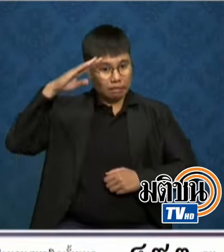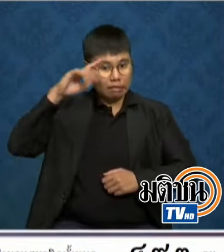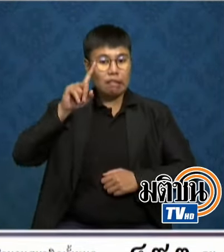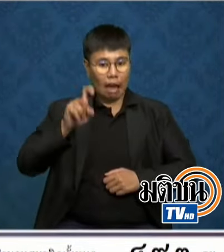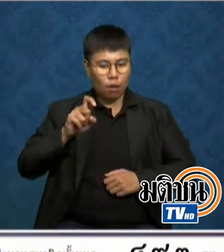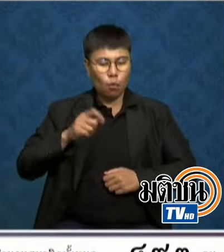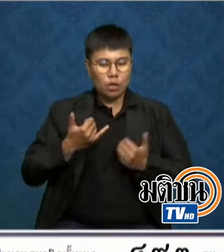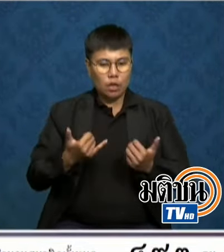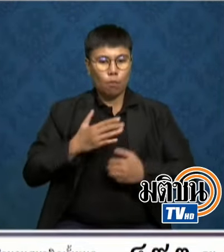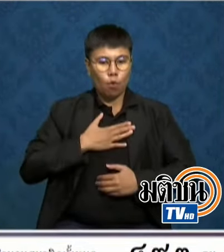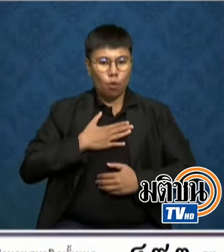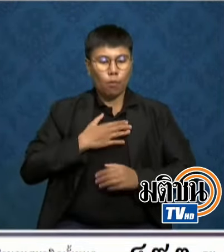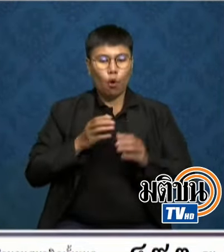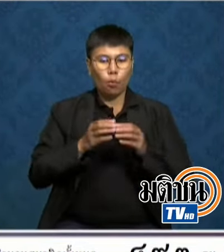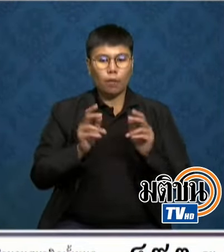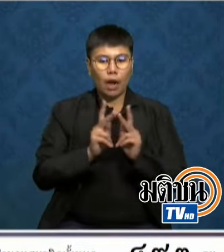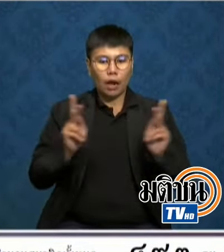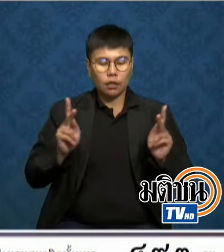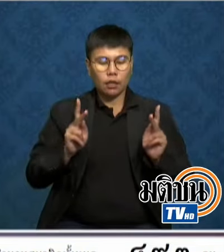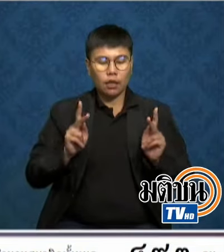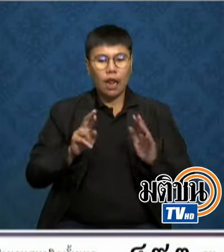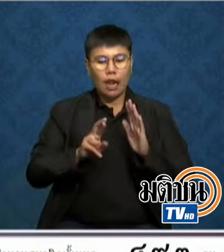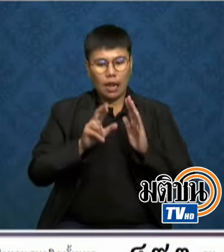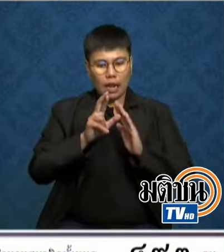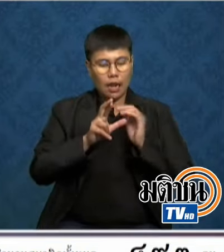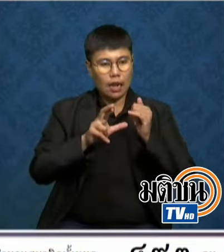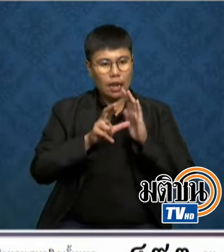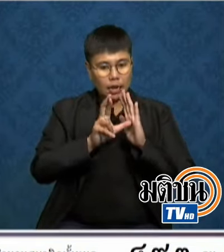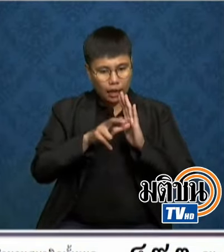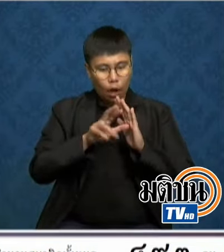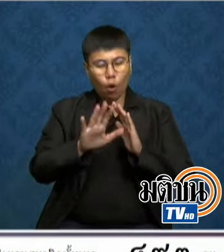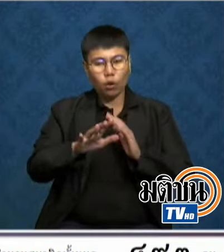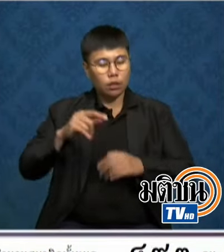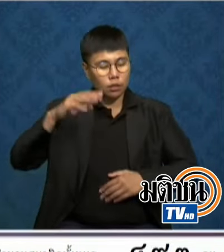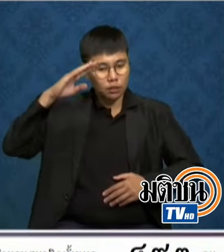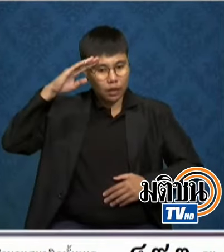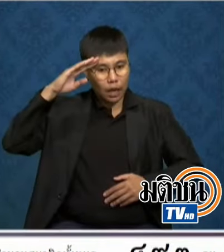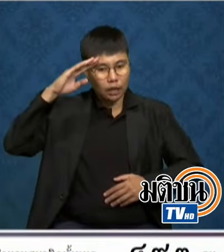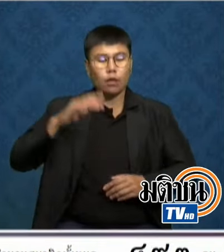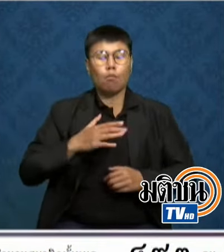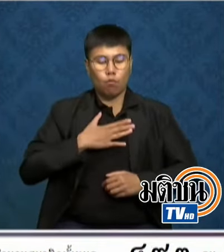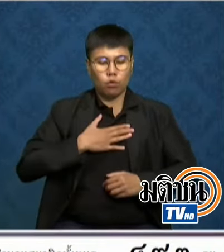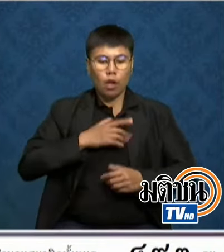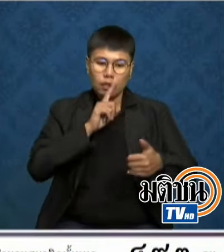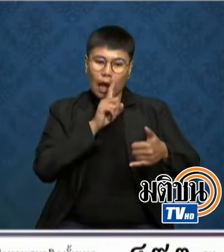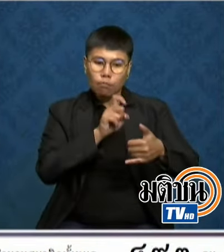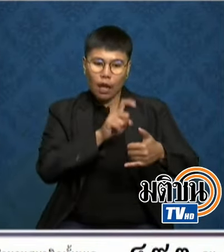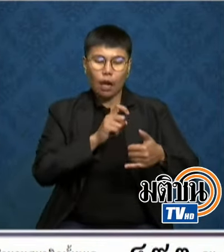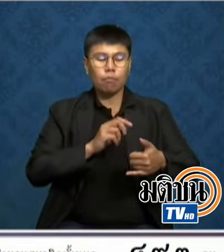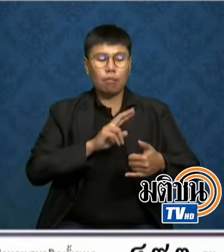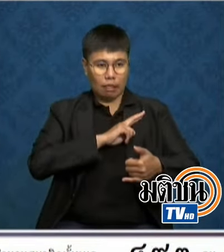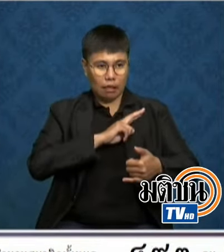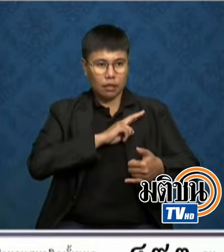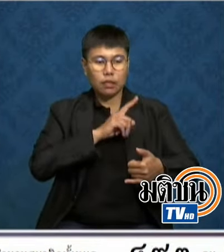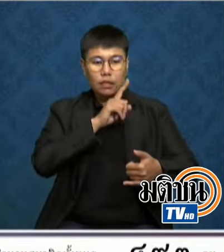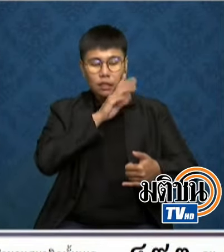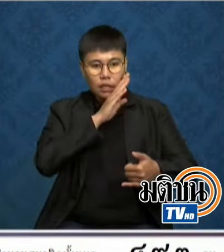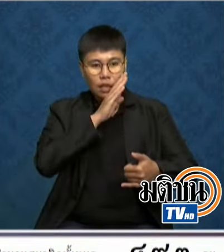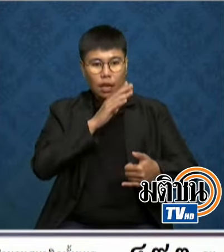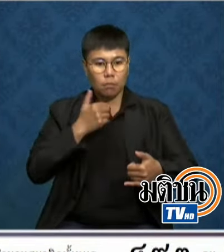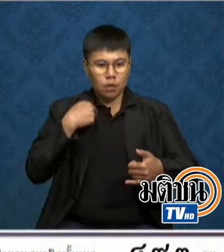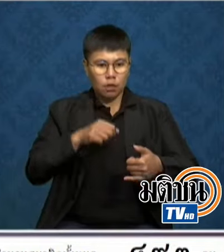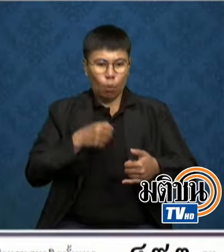ผมในฐานะประธานคณะกรรมการทหารจะสอบเรื่องนี้ด้วยตัวพวกผมเองและจะส่งกรณีนี้ถ้าเข้าข่าย